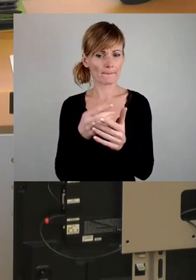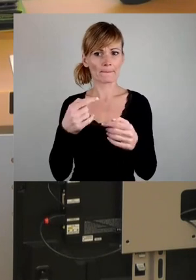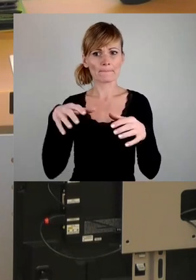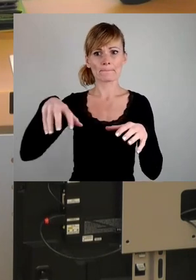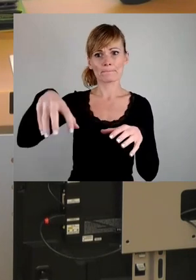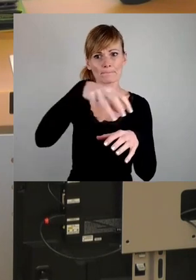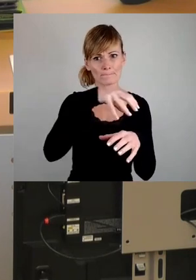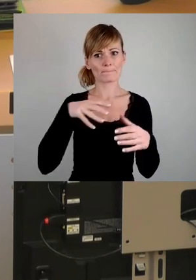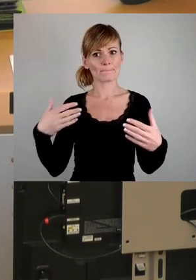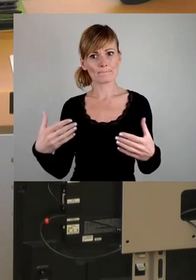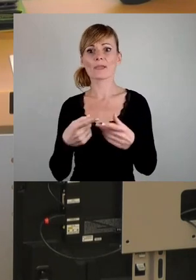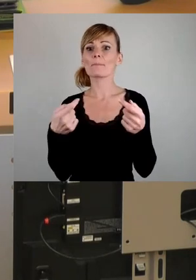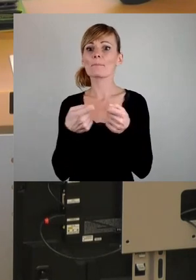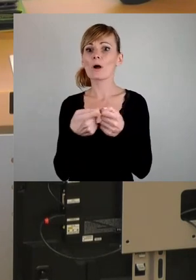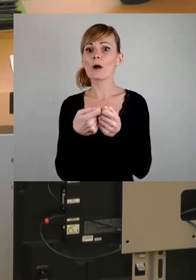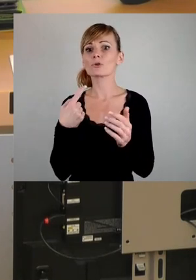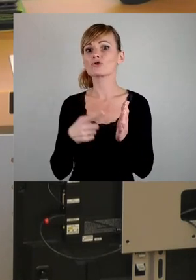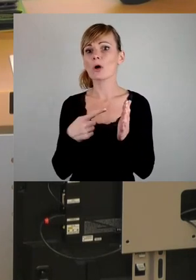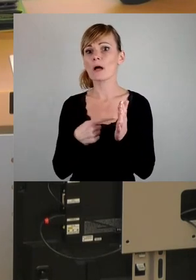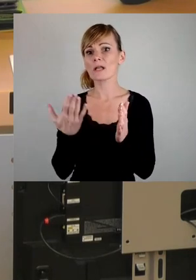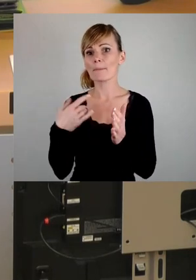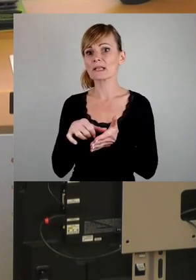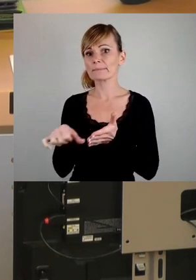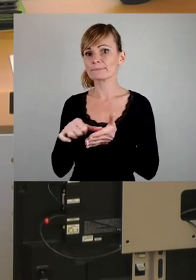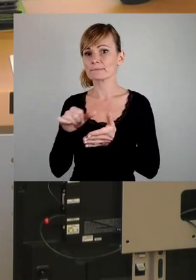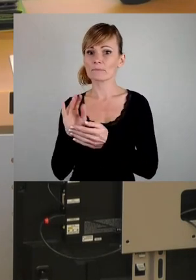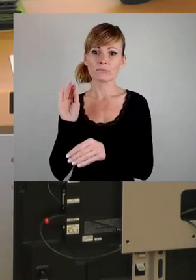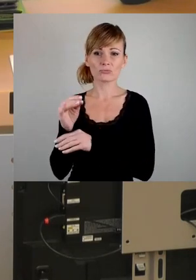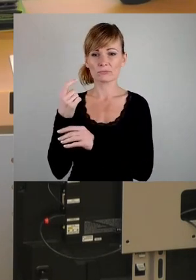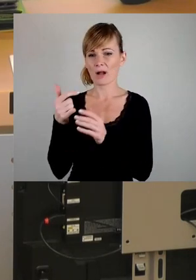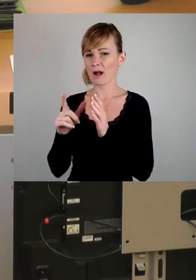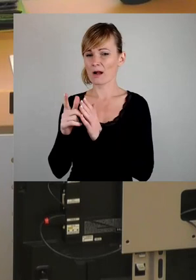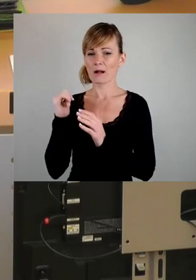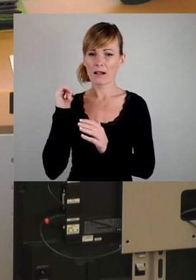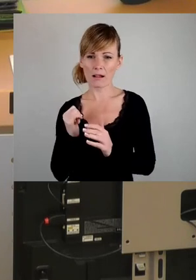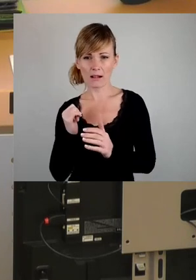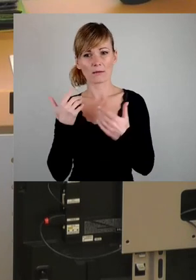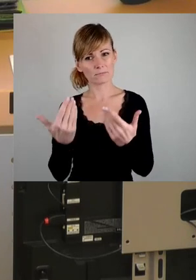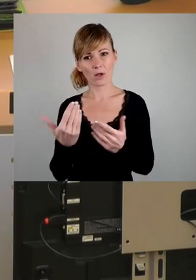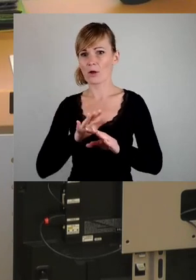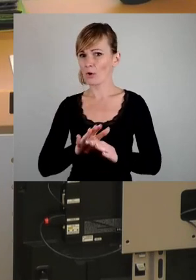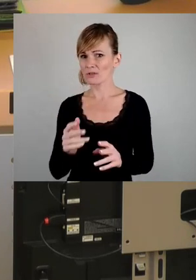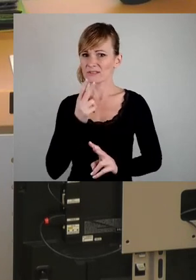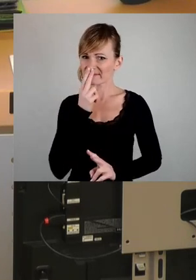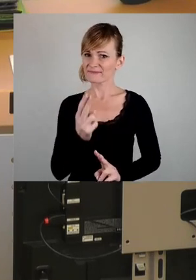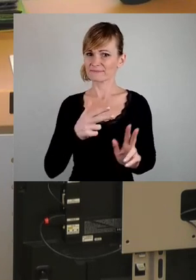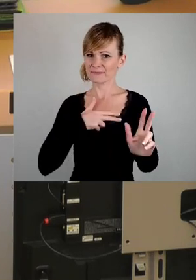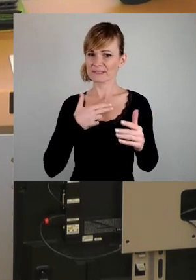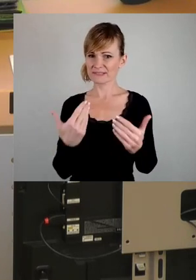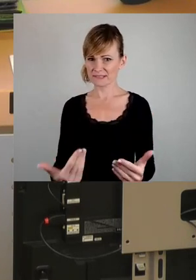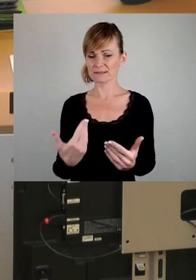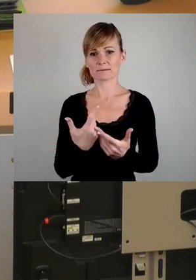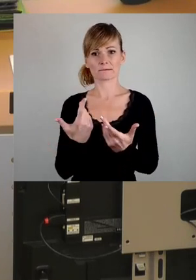die Bürger mit Steuern überlastet haben, die keinen Realismus hatten und die im Prinzip einen übermäßigen Repräsentationsdrang